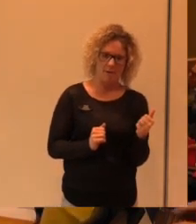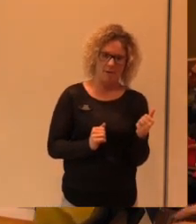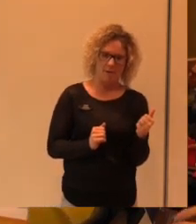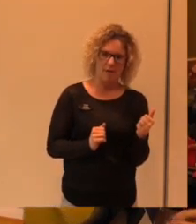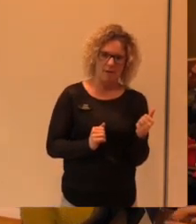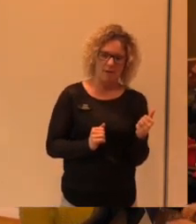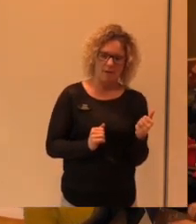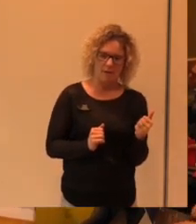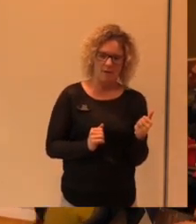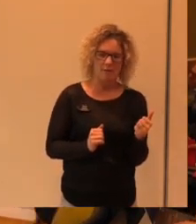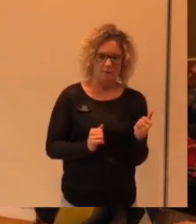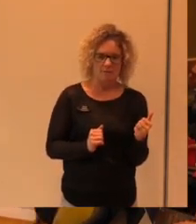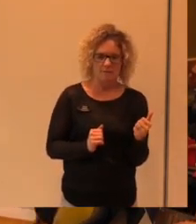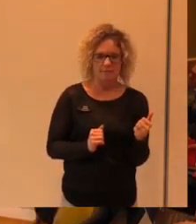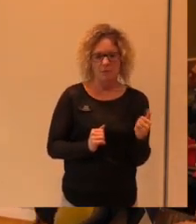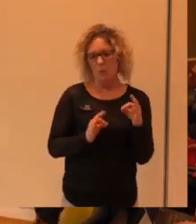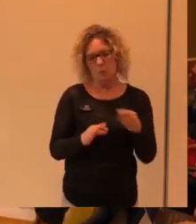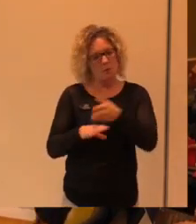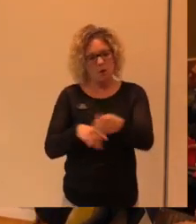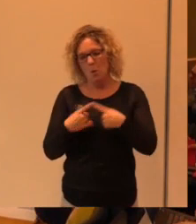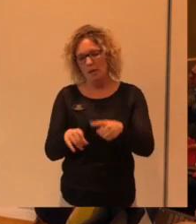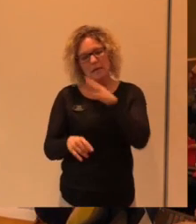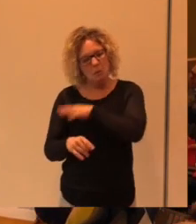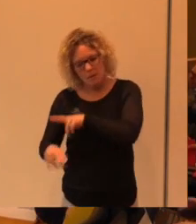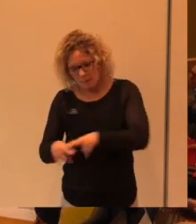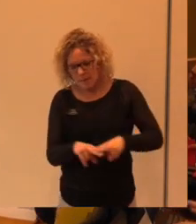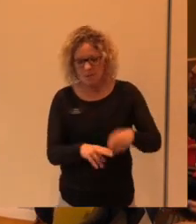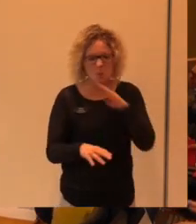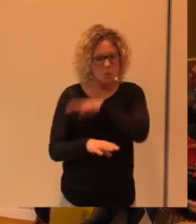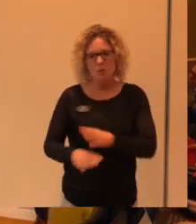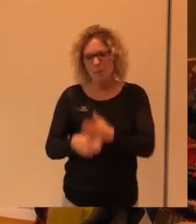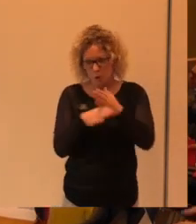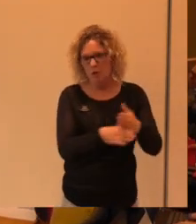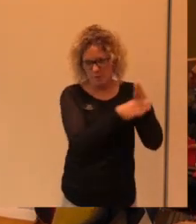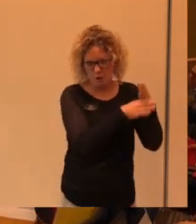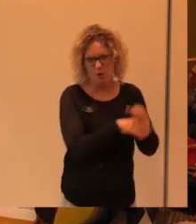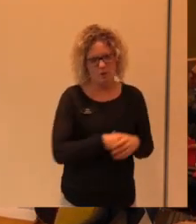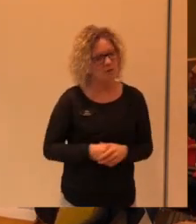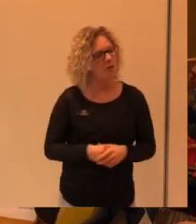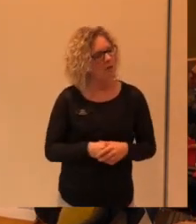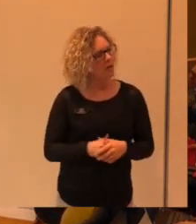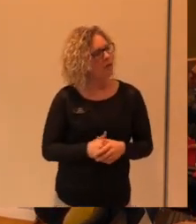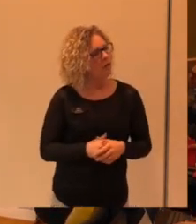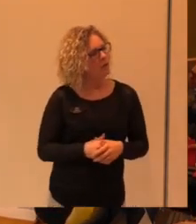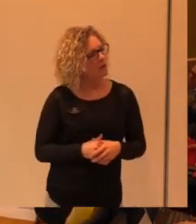besöksmål. Historiska platser och historiska byggnader. Och,